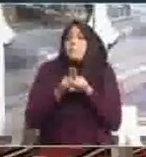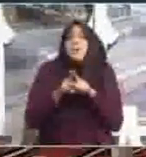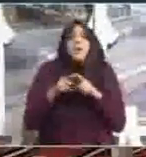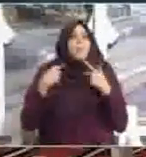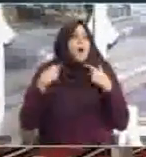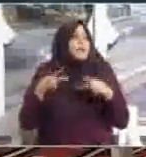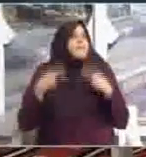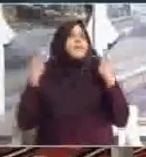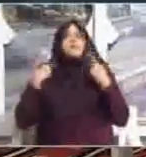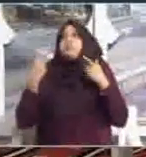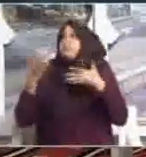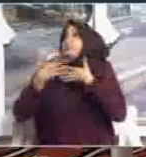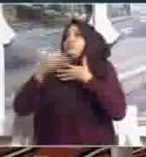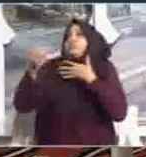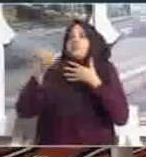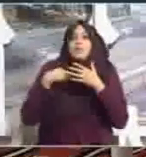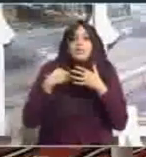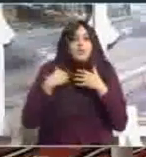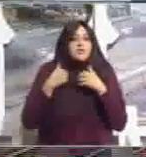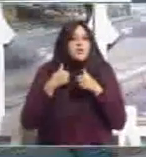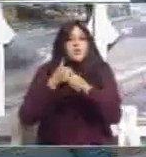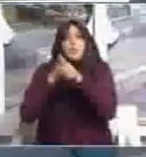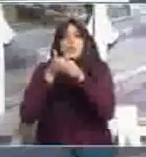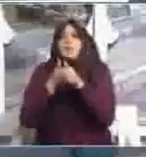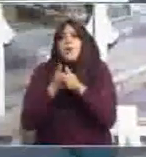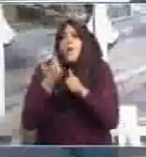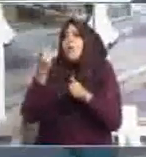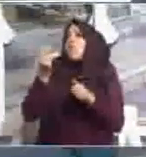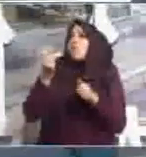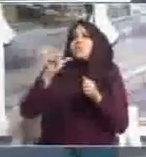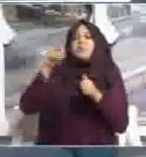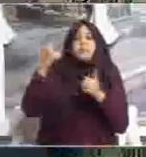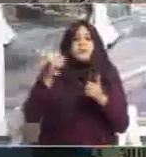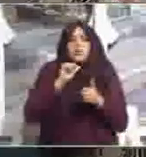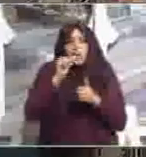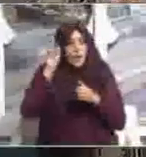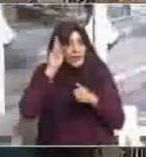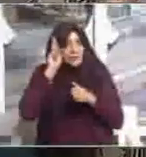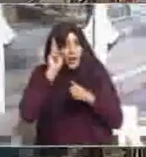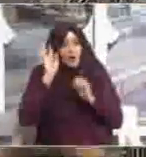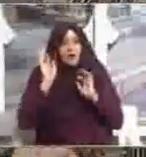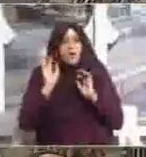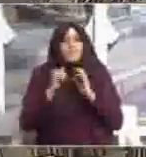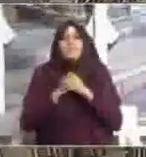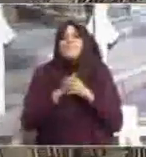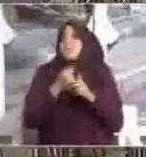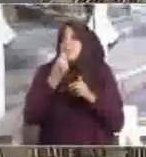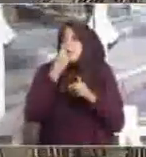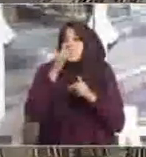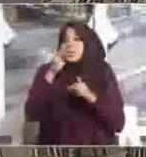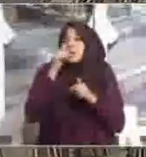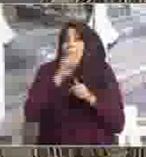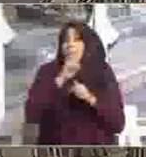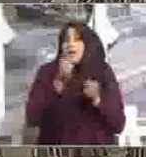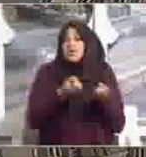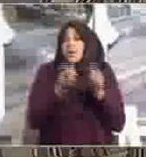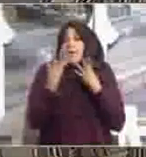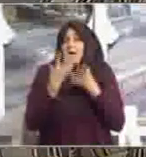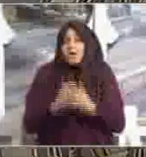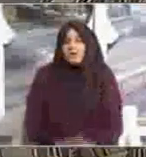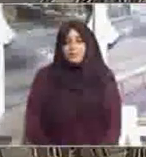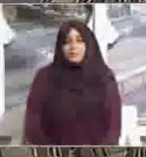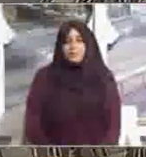تعيش تشوف واحد تبع الهوى تاعها، تبع الهوى تاعها نفس، يعني من غير سبب، ما عندها حتى سبب. قال لك فلا تشم رائحه الجنه. يا